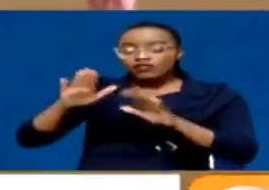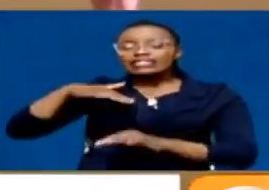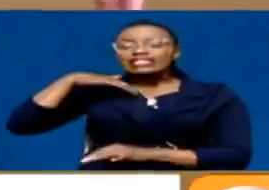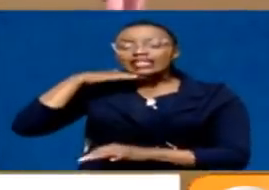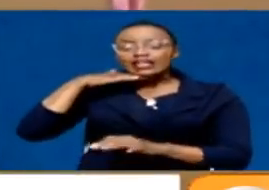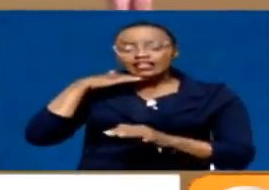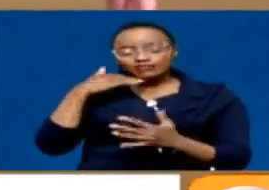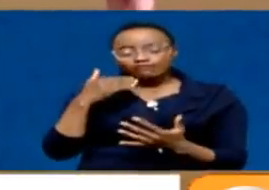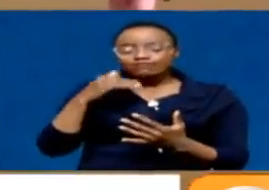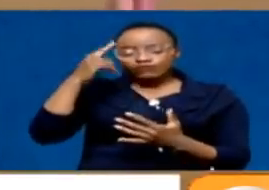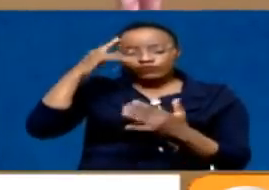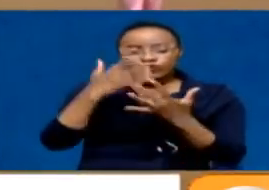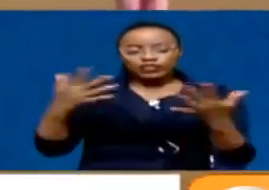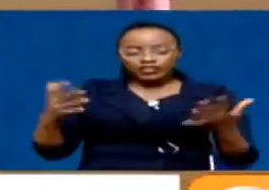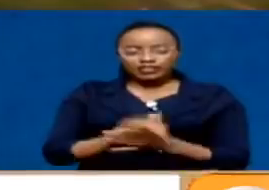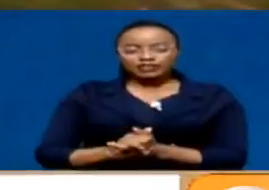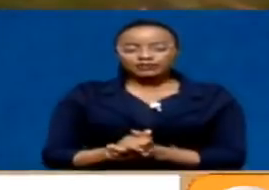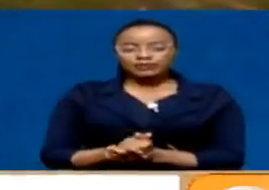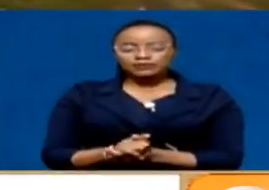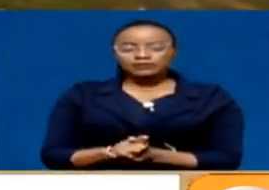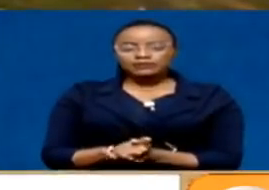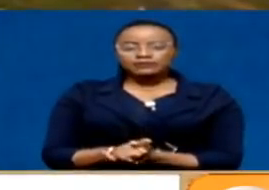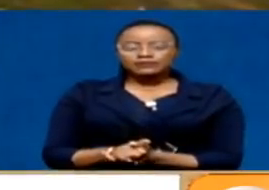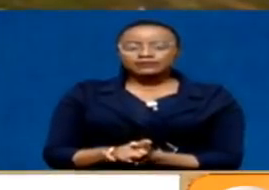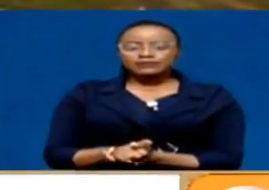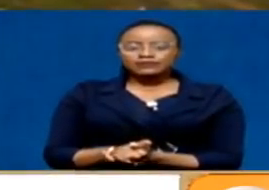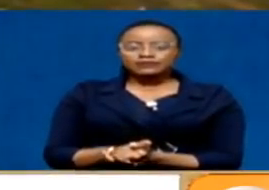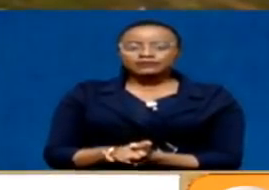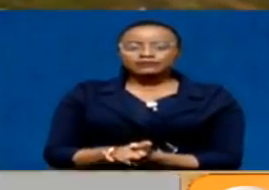maafa na uharibifu wa mali. Laura Otieno, Runinga ya Citizen.